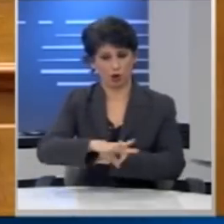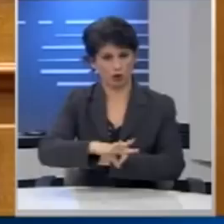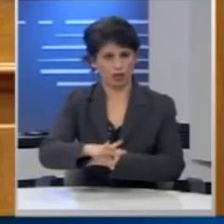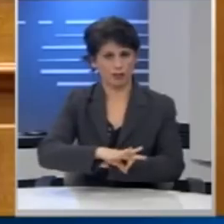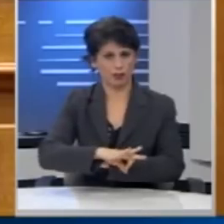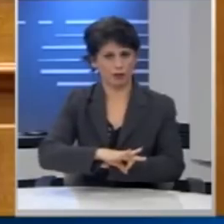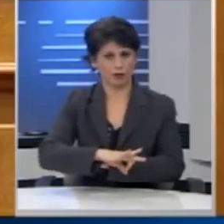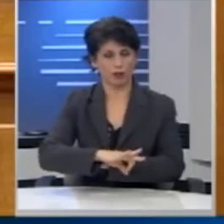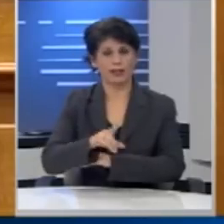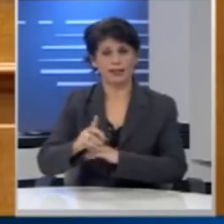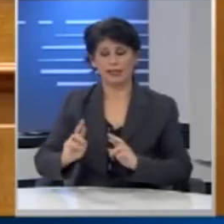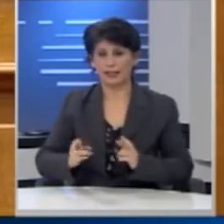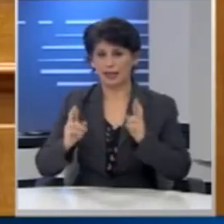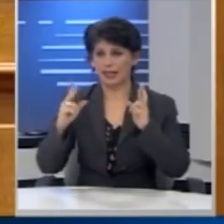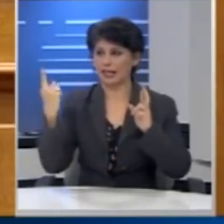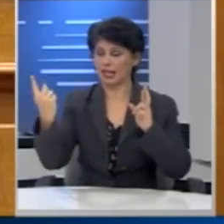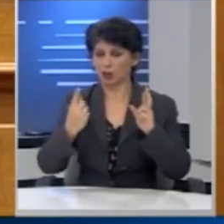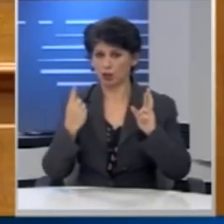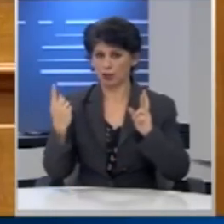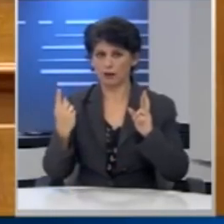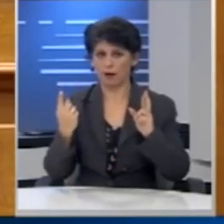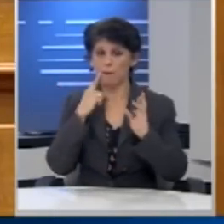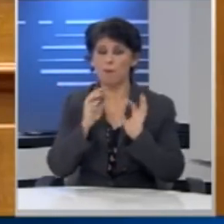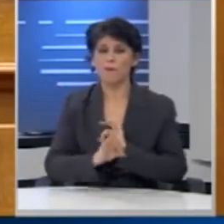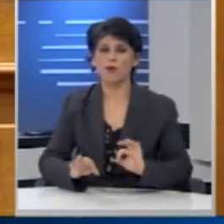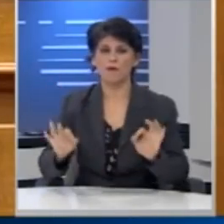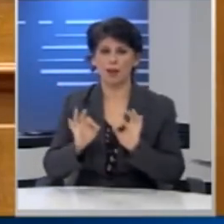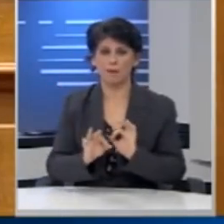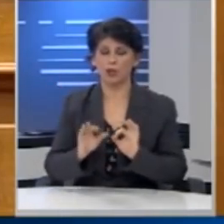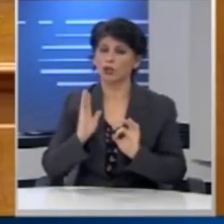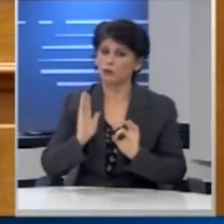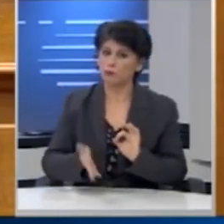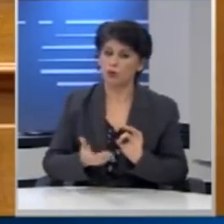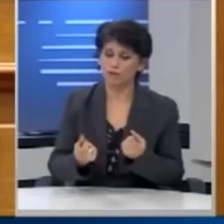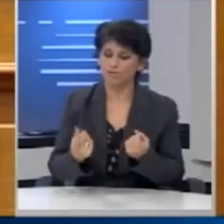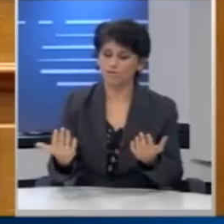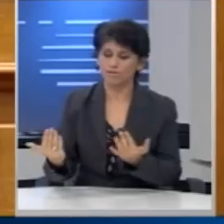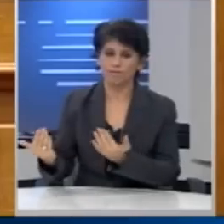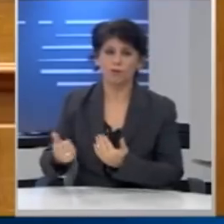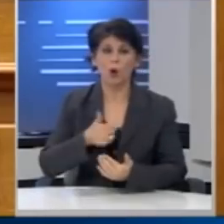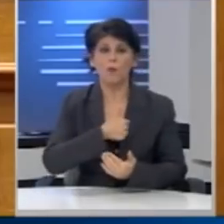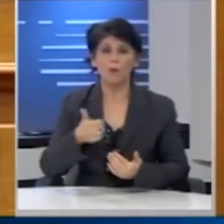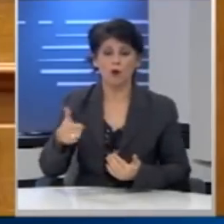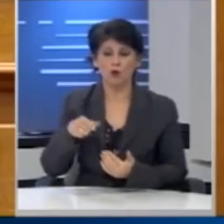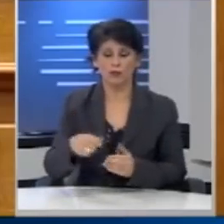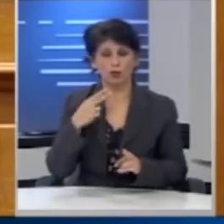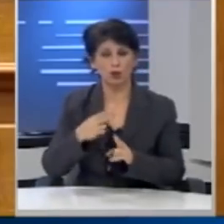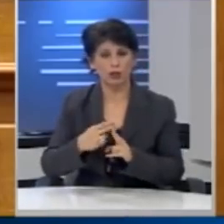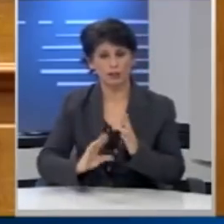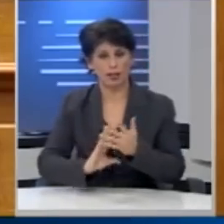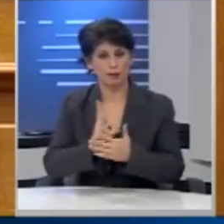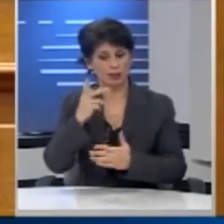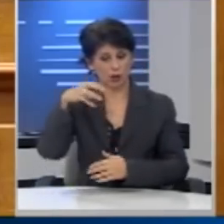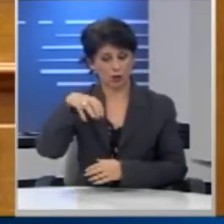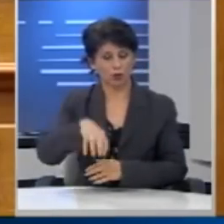Σχέδιο για την Ενέργεια και το Κλίμα προβλέπει ότι μπορούμε να προσελκύσουμε μόνο σε αυτόν τον κρίσιμο